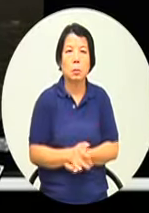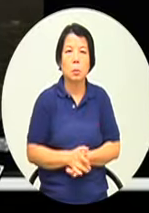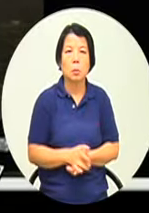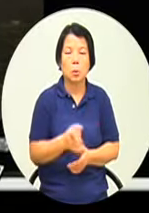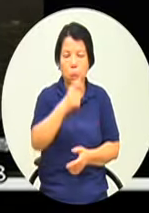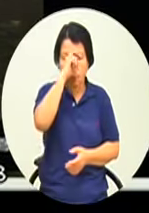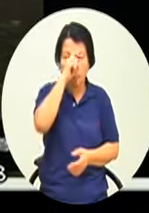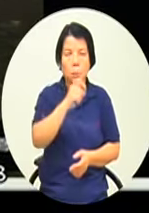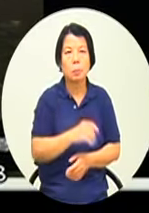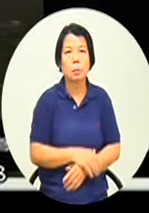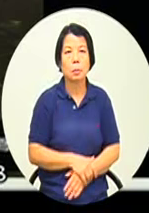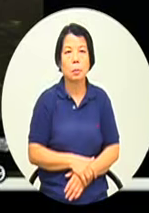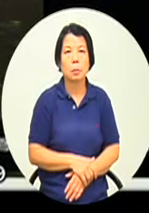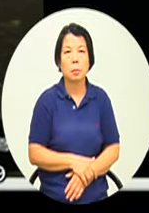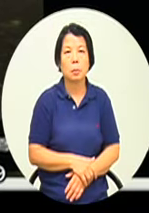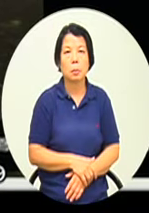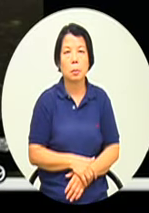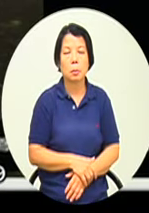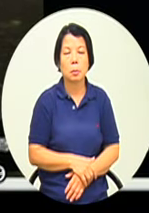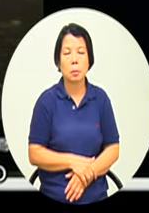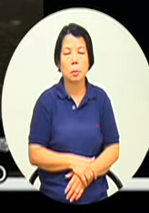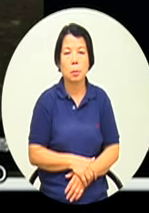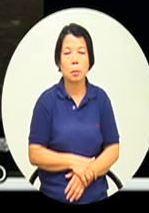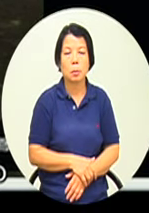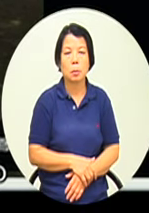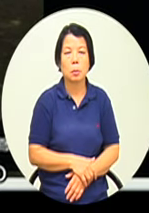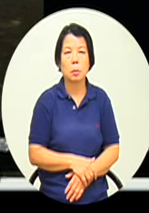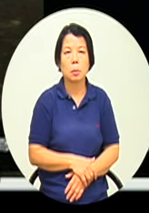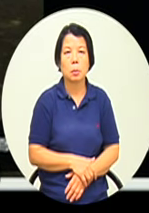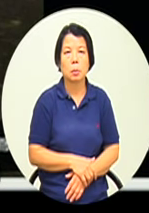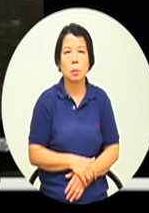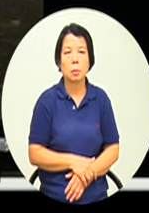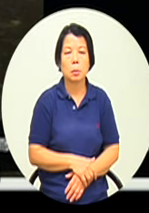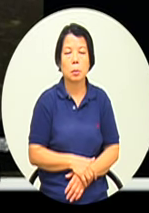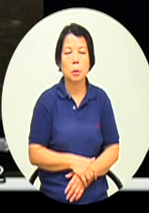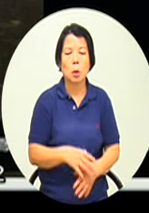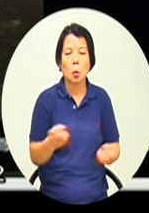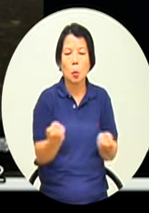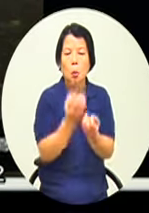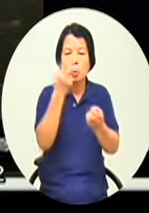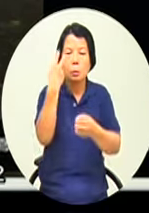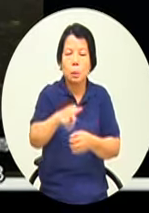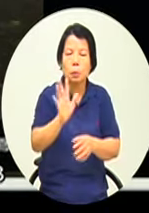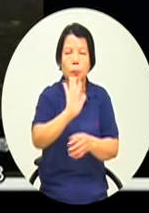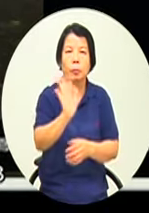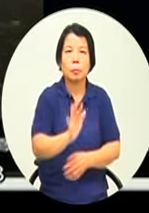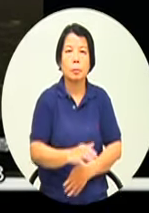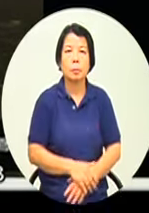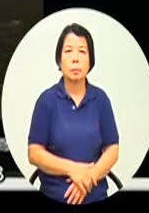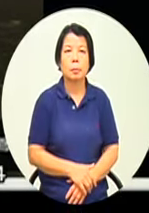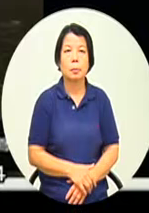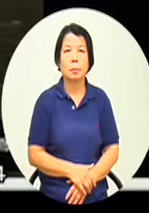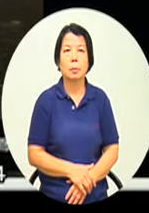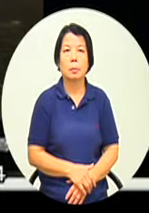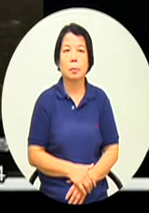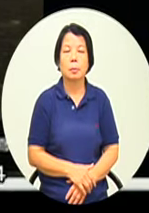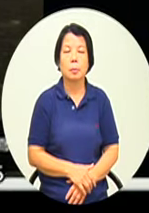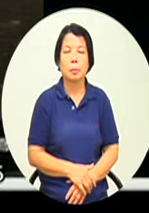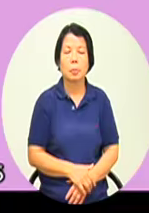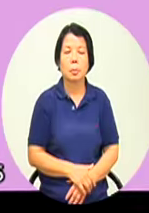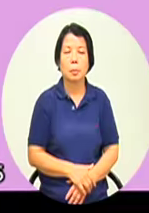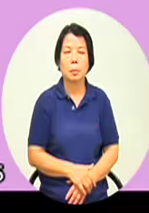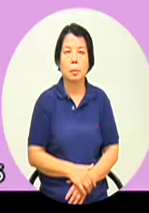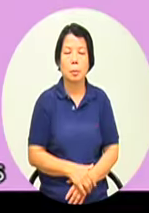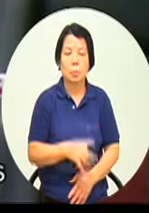是希望说哦，希望不要有这个画面再出现了，哦，啊，尤其哦，我们